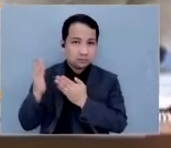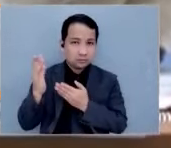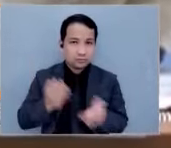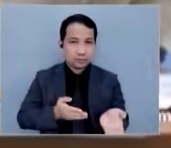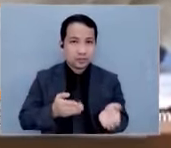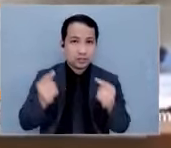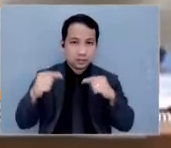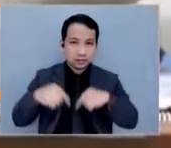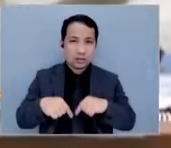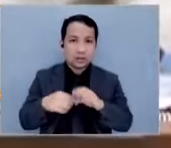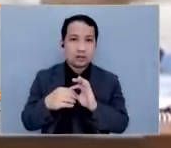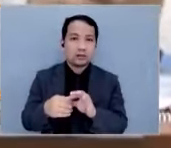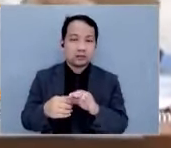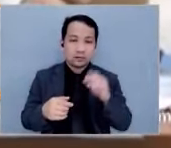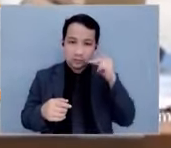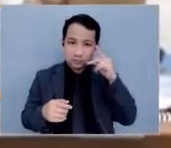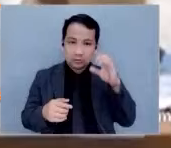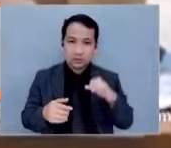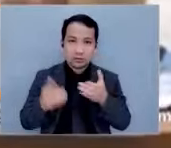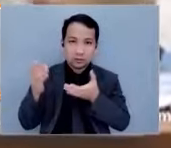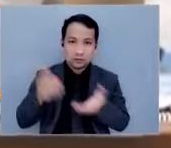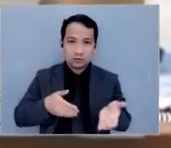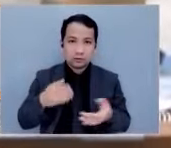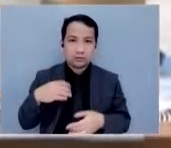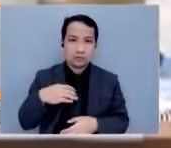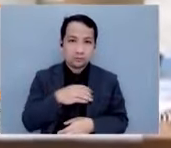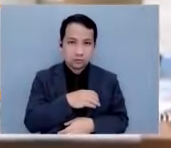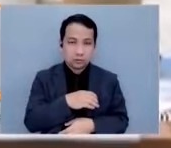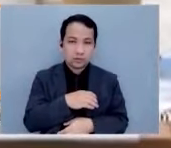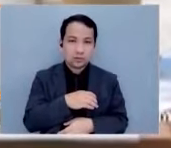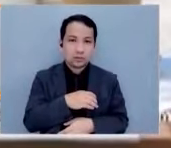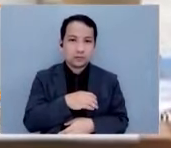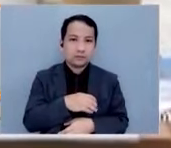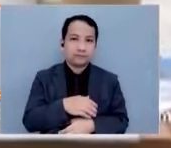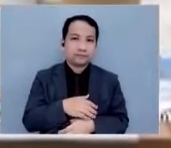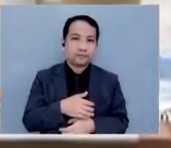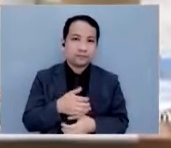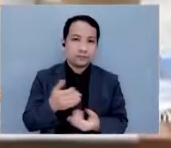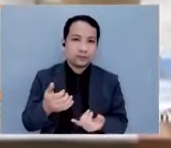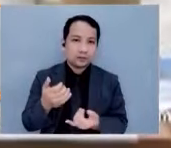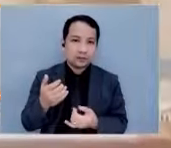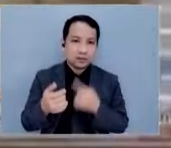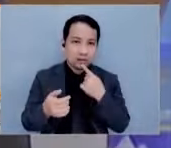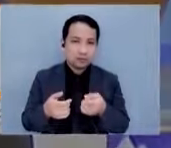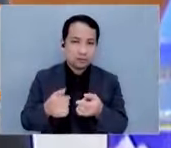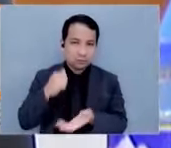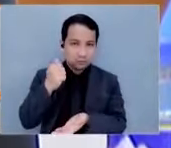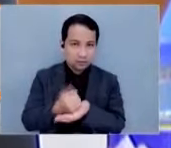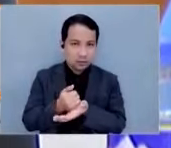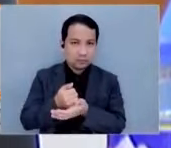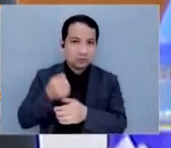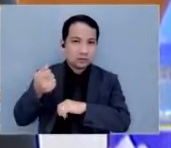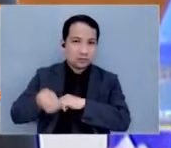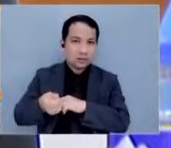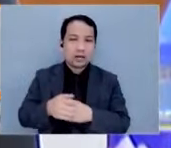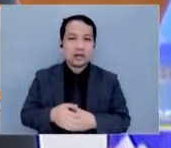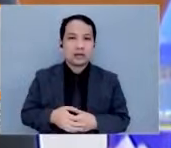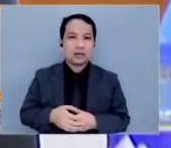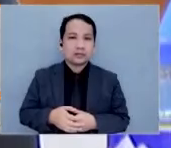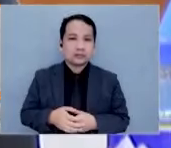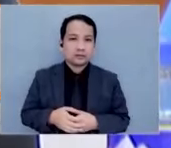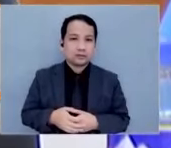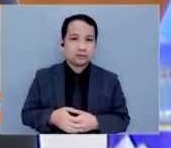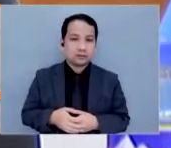bring Pastor Kibuloy to the House premises is hereby approved. Sa gitna nito,